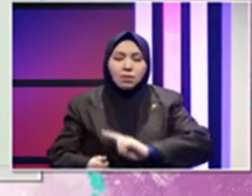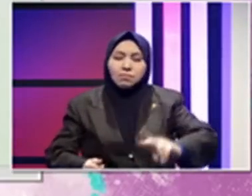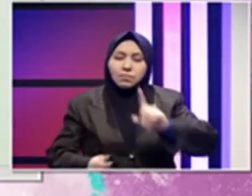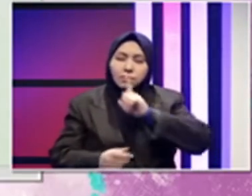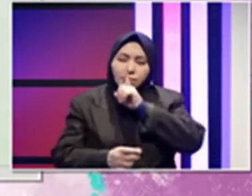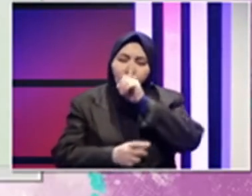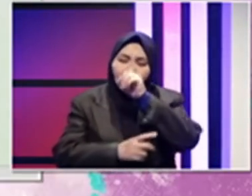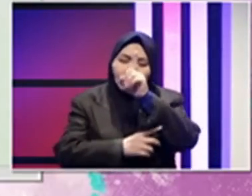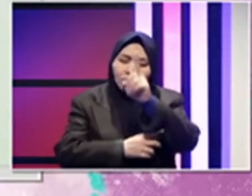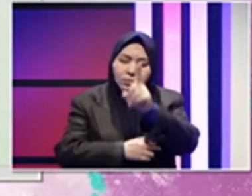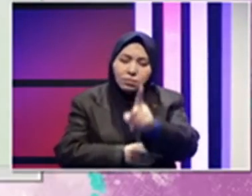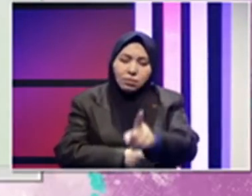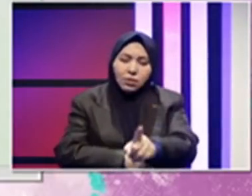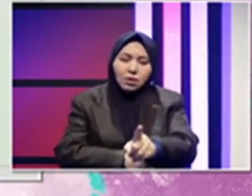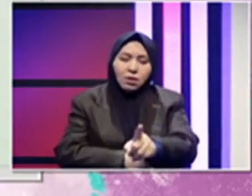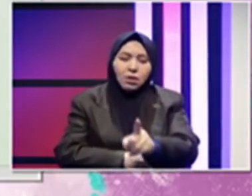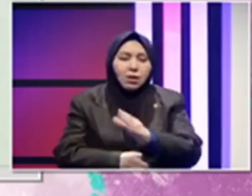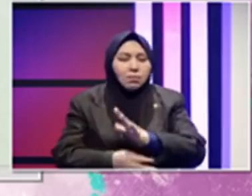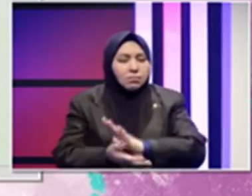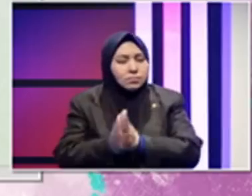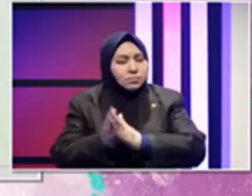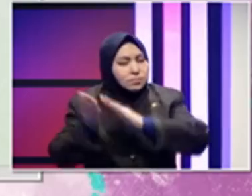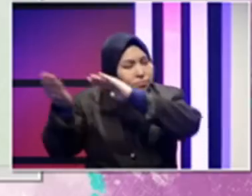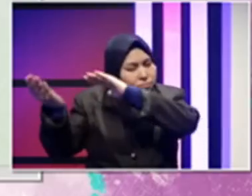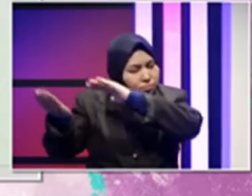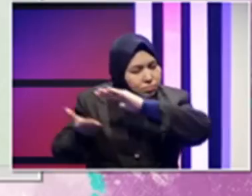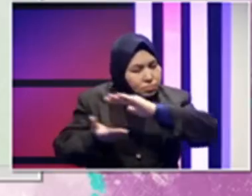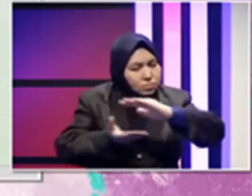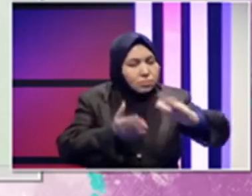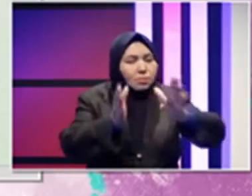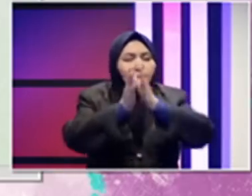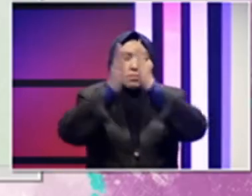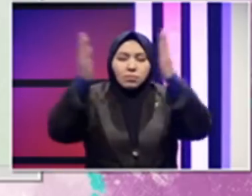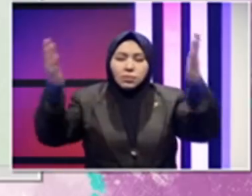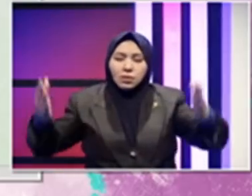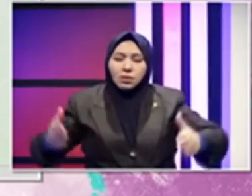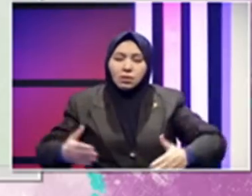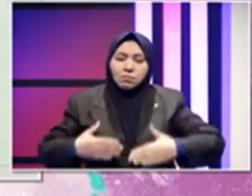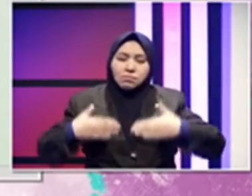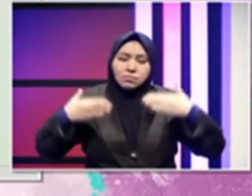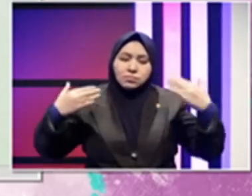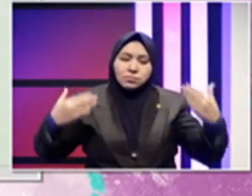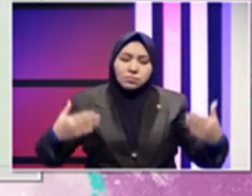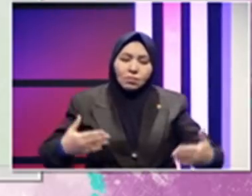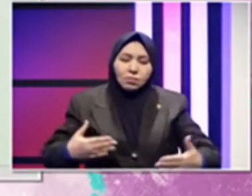أرسلناك بالحق بشيرا